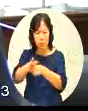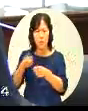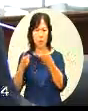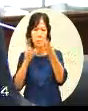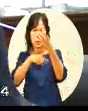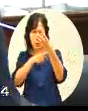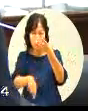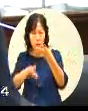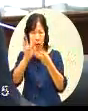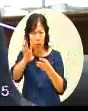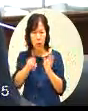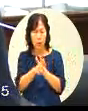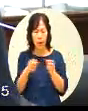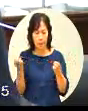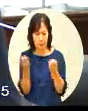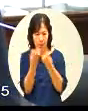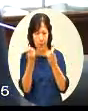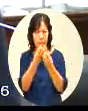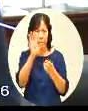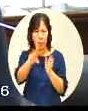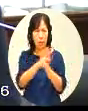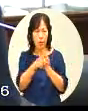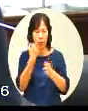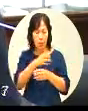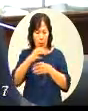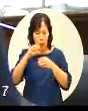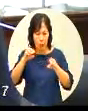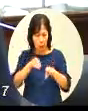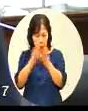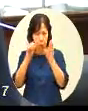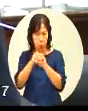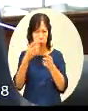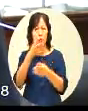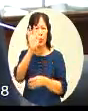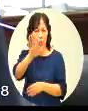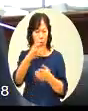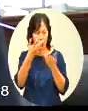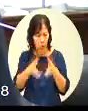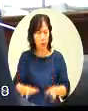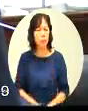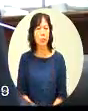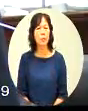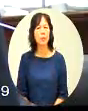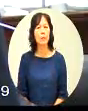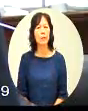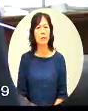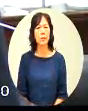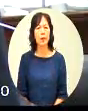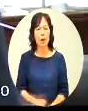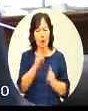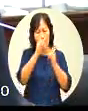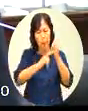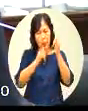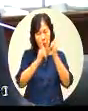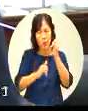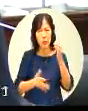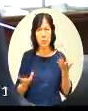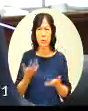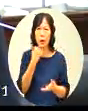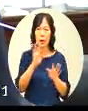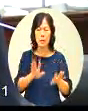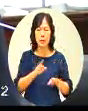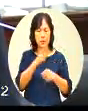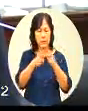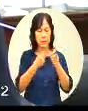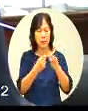死了三个人，发生了好多轻重伤的车祸。那故事是在今年的年初的时